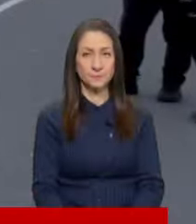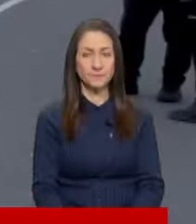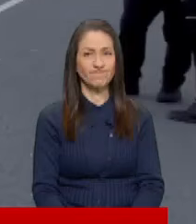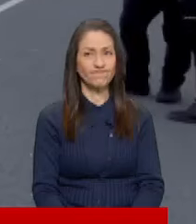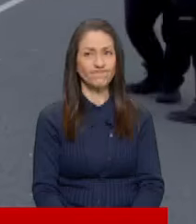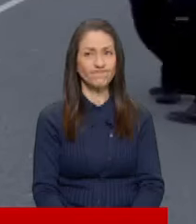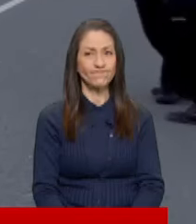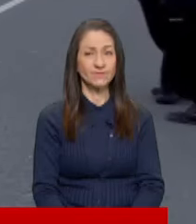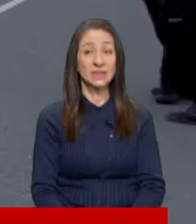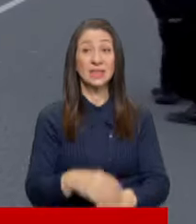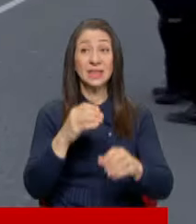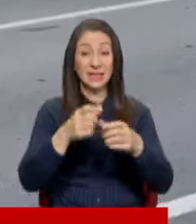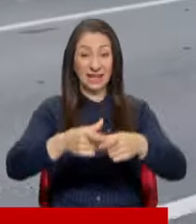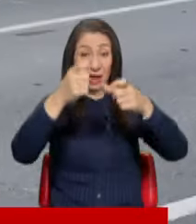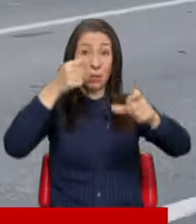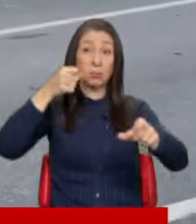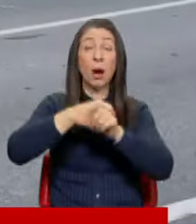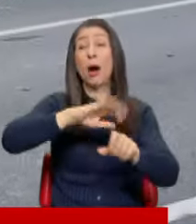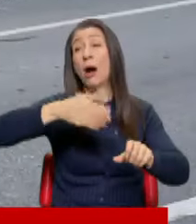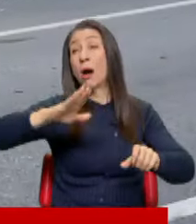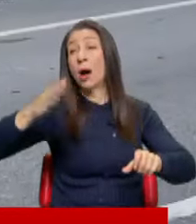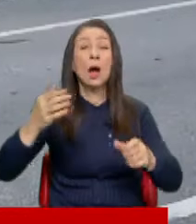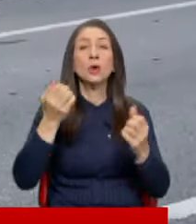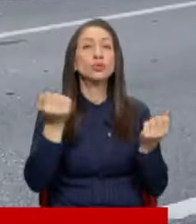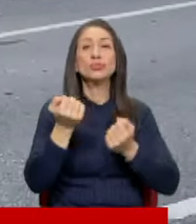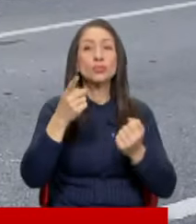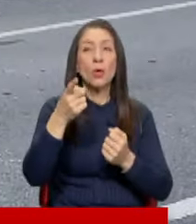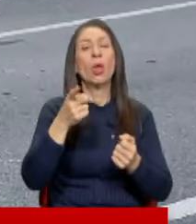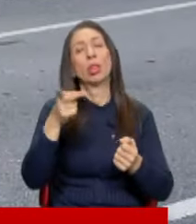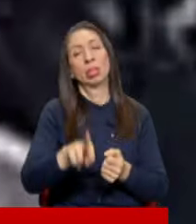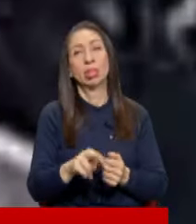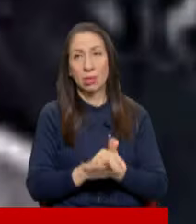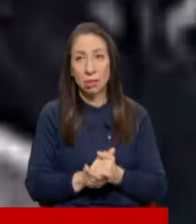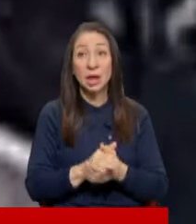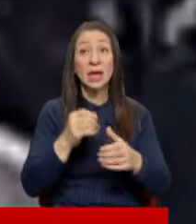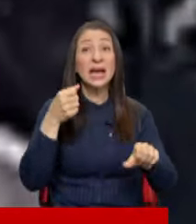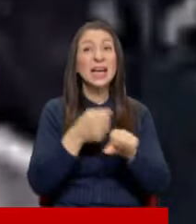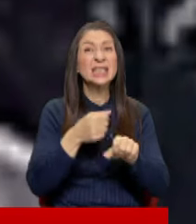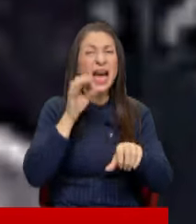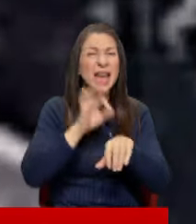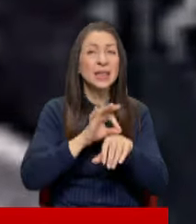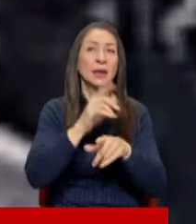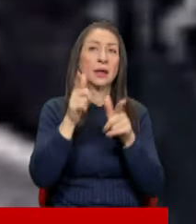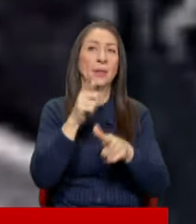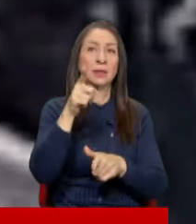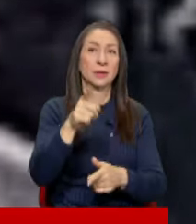anları direğe çarpıp takla attığı araç sürücüsü kaza yerinde yitirdi yaşamını kaza anları